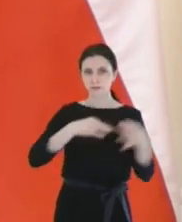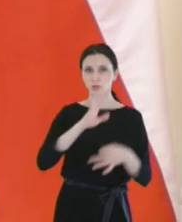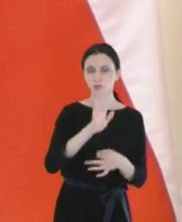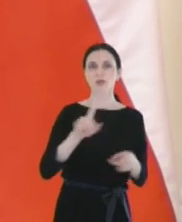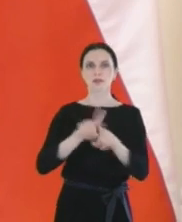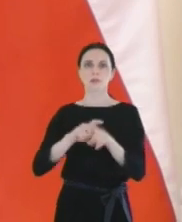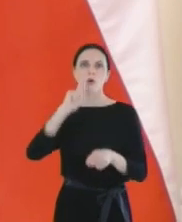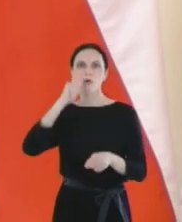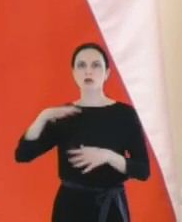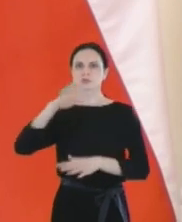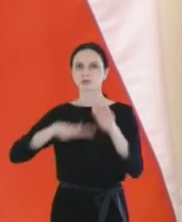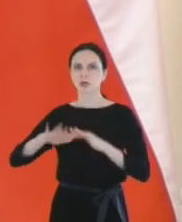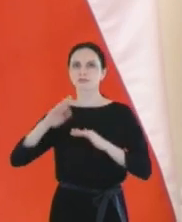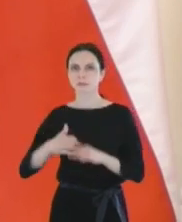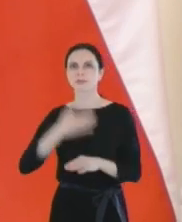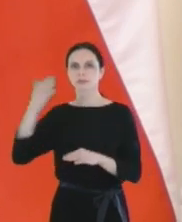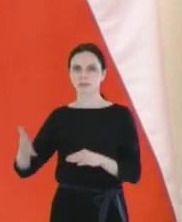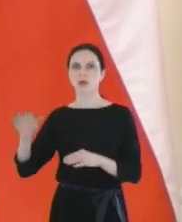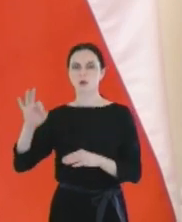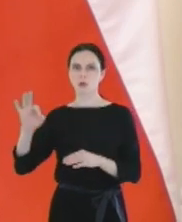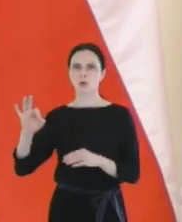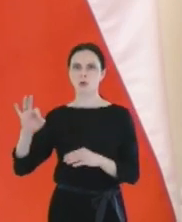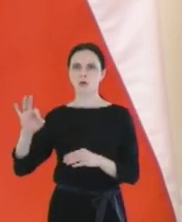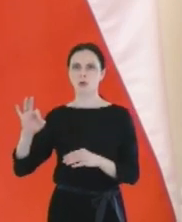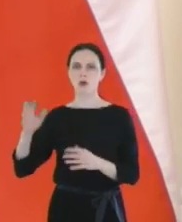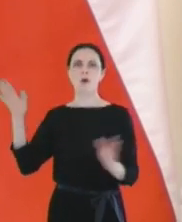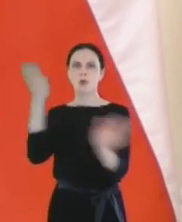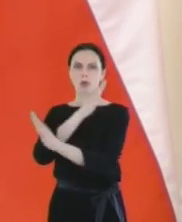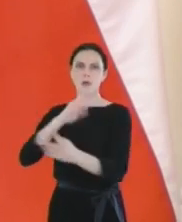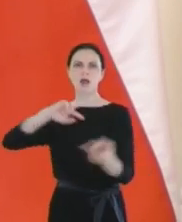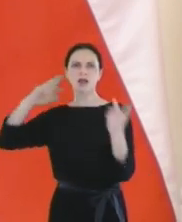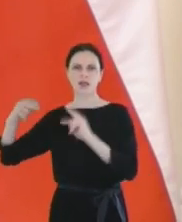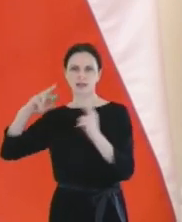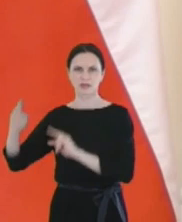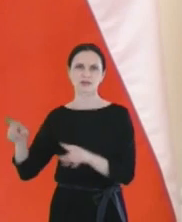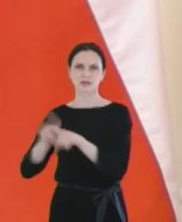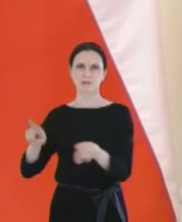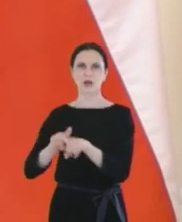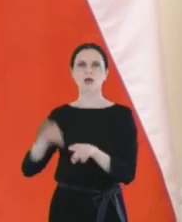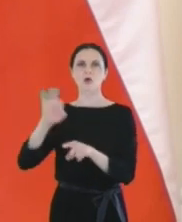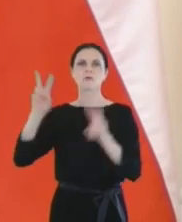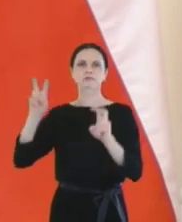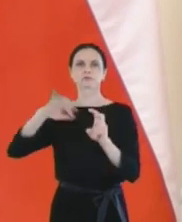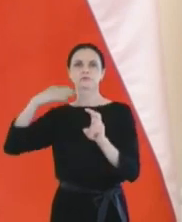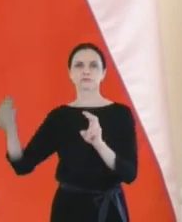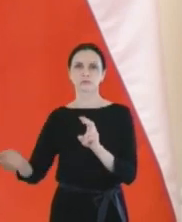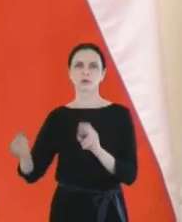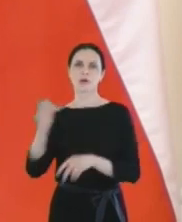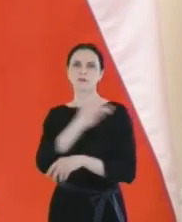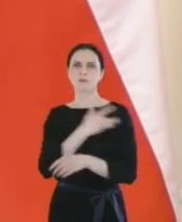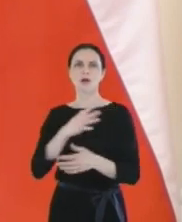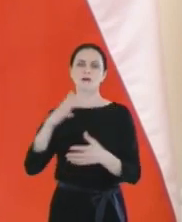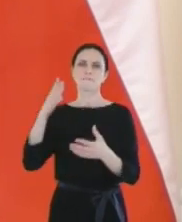ir klausimus kovos su klimato kaita, taip pat energetinės